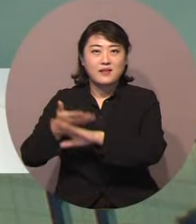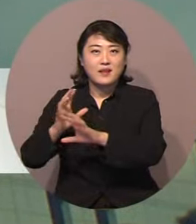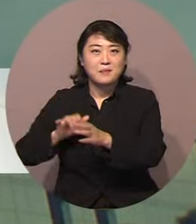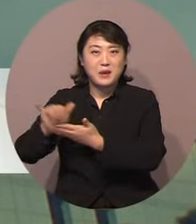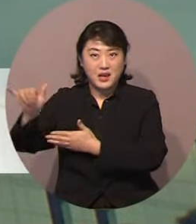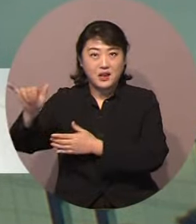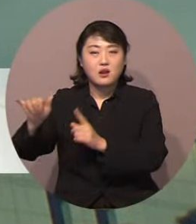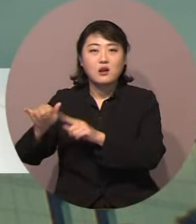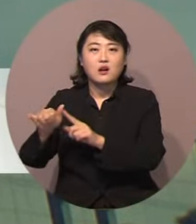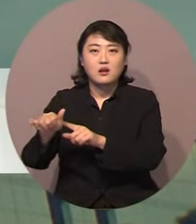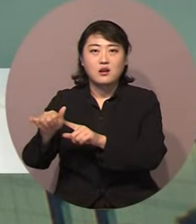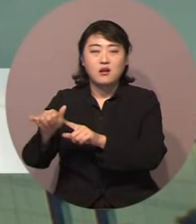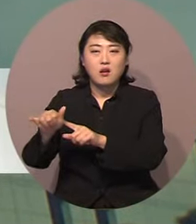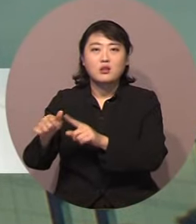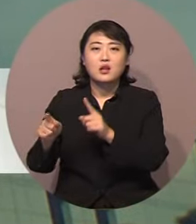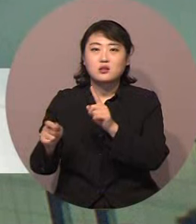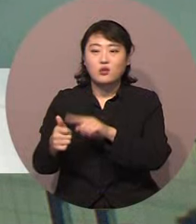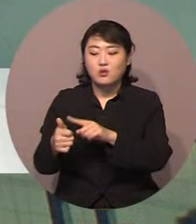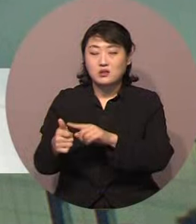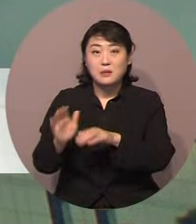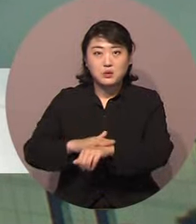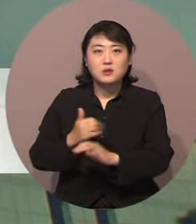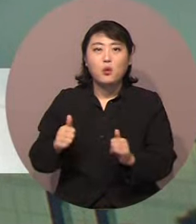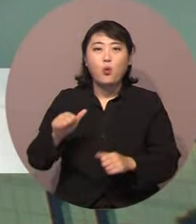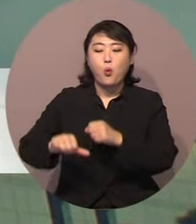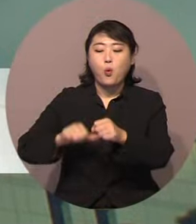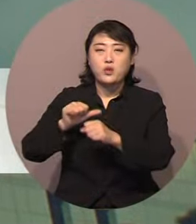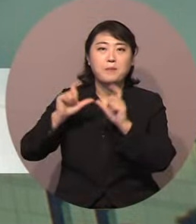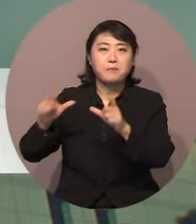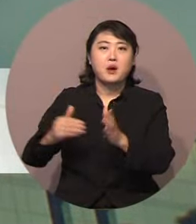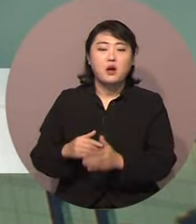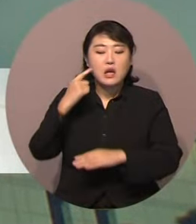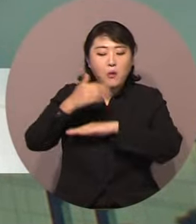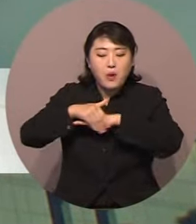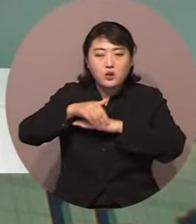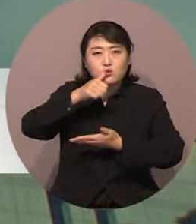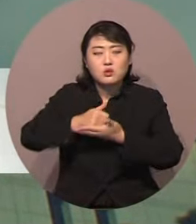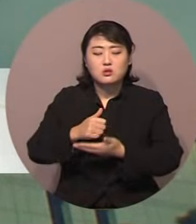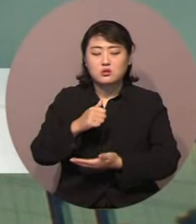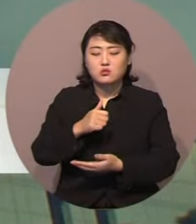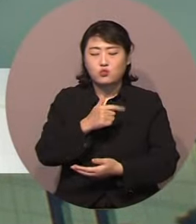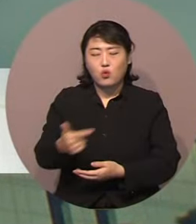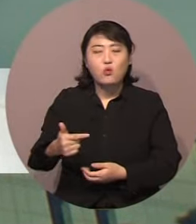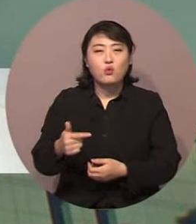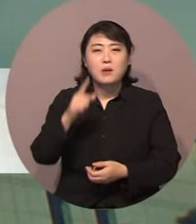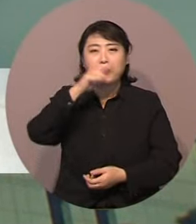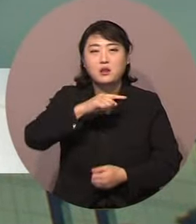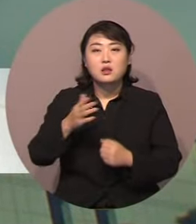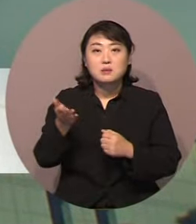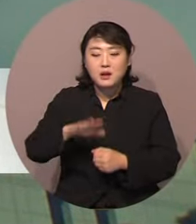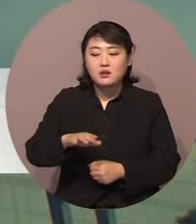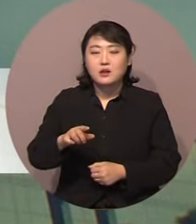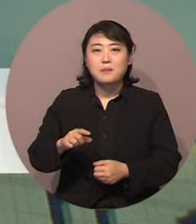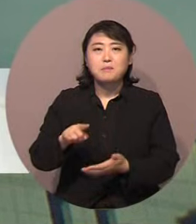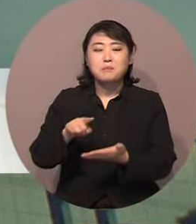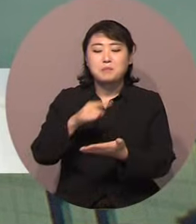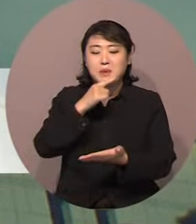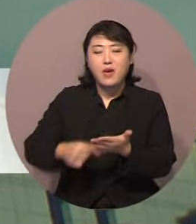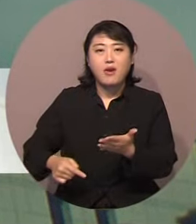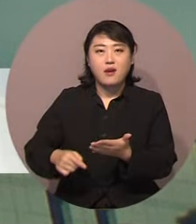5년을 선고했습니다 재판부는 계획적인 범행으로 죄질이 매우 나쁘다면서 피해를 배상한 점 등을